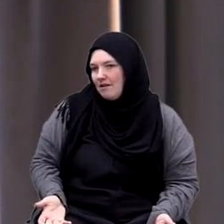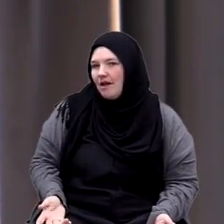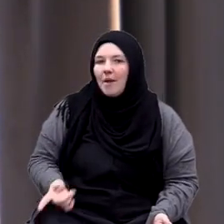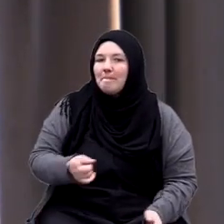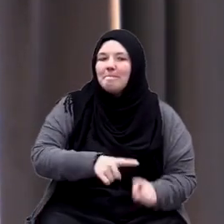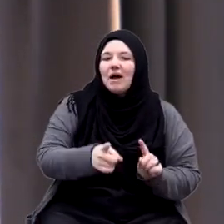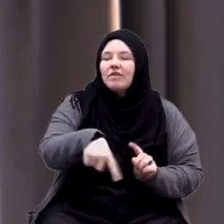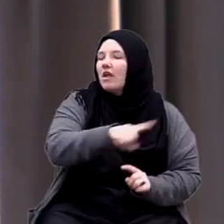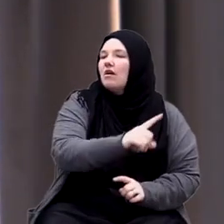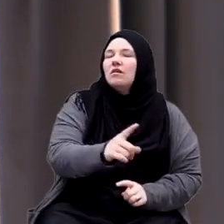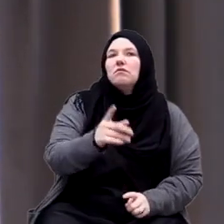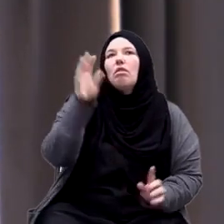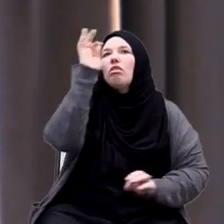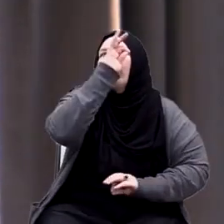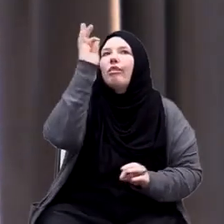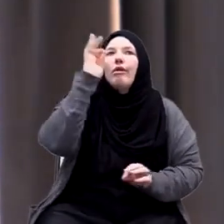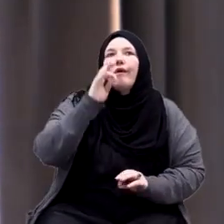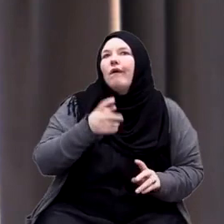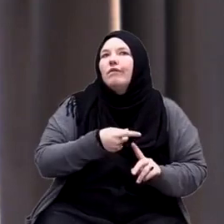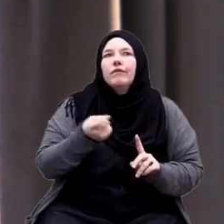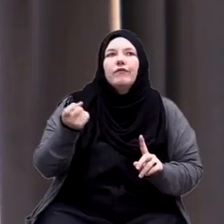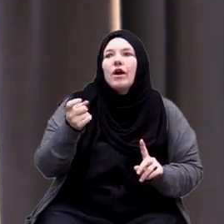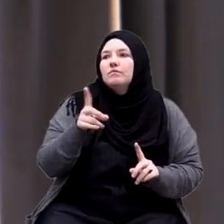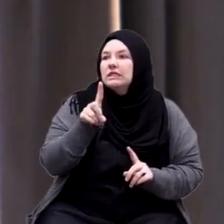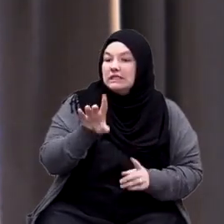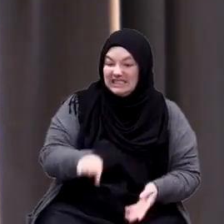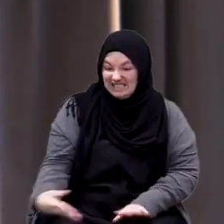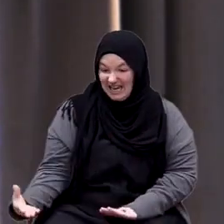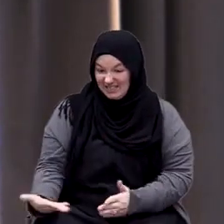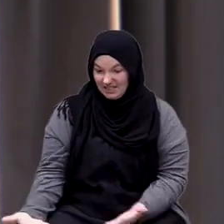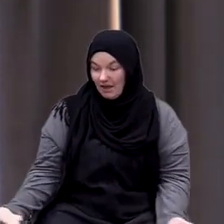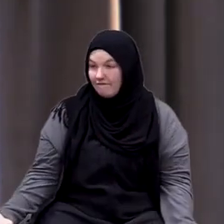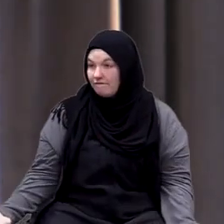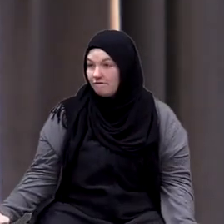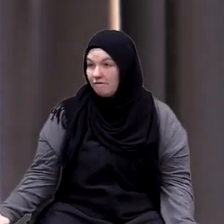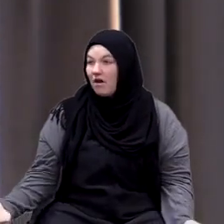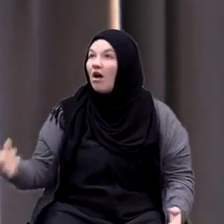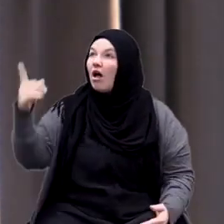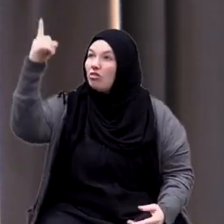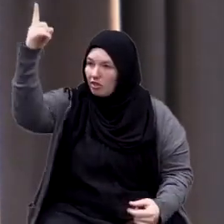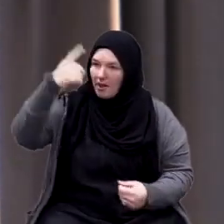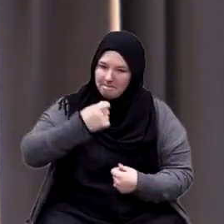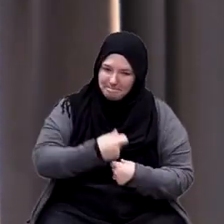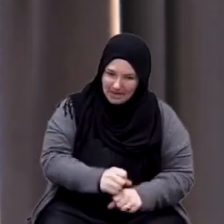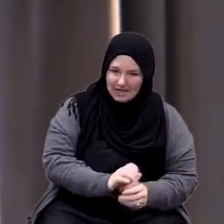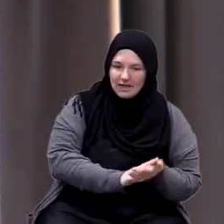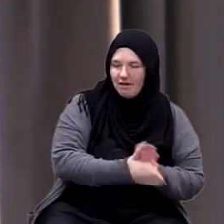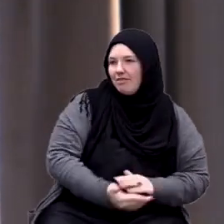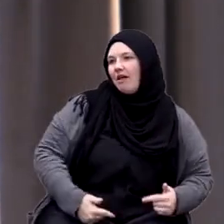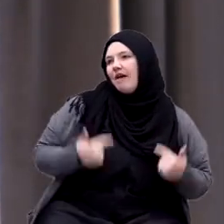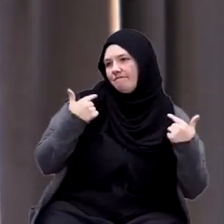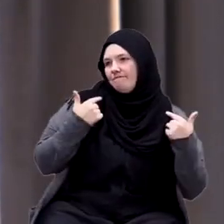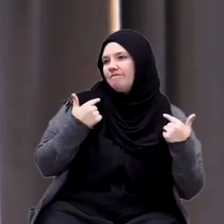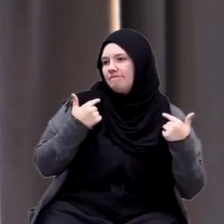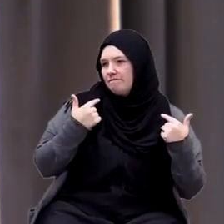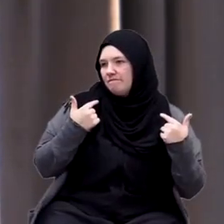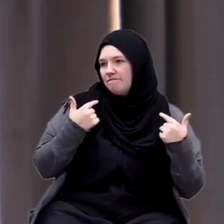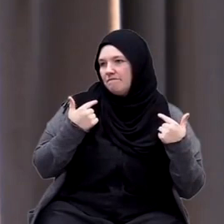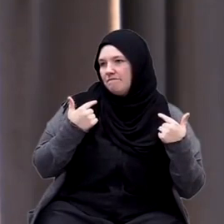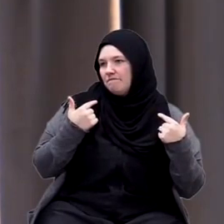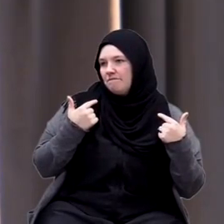They don't know that we came from dead stuff and Allah turned it into living. قَالُوا